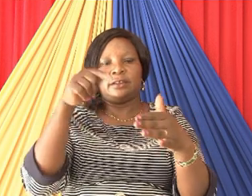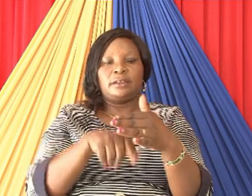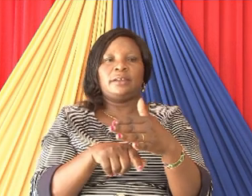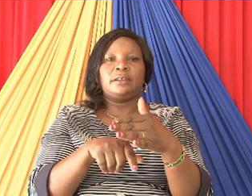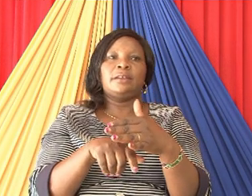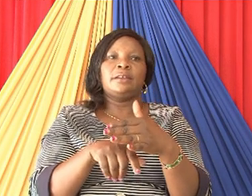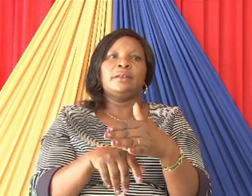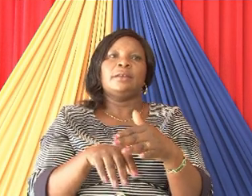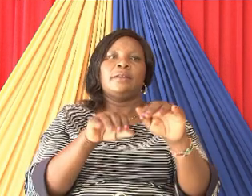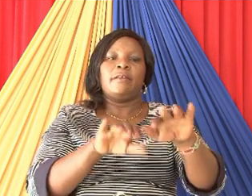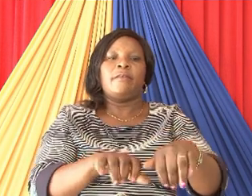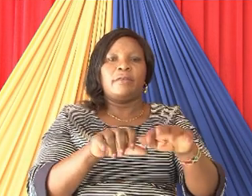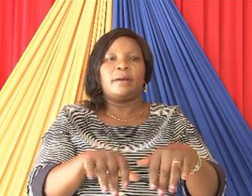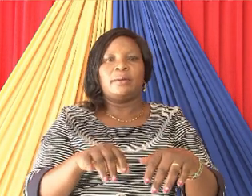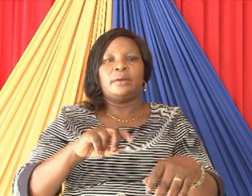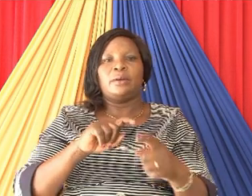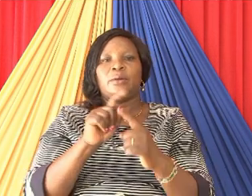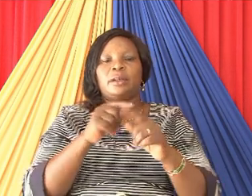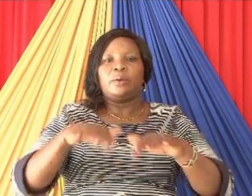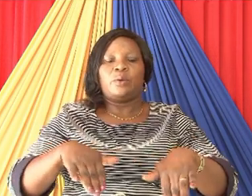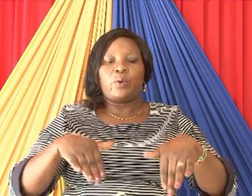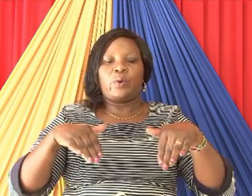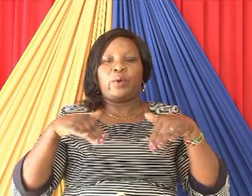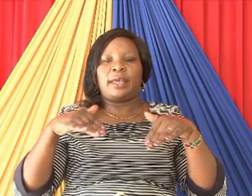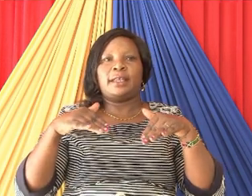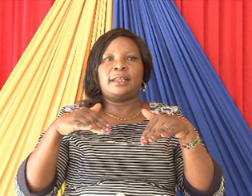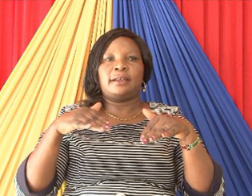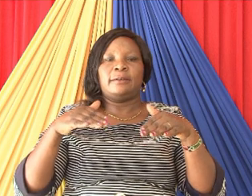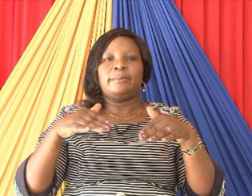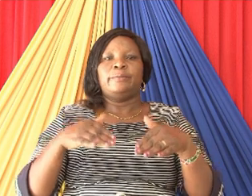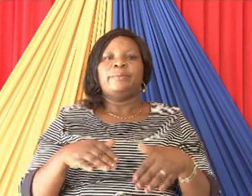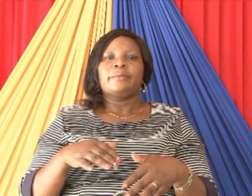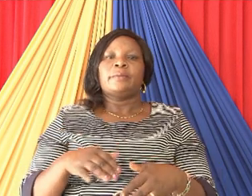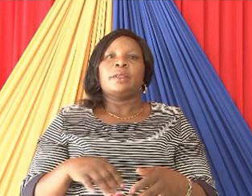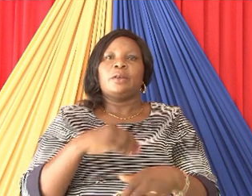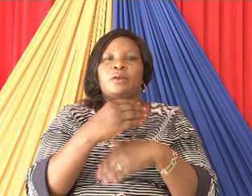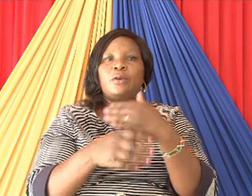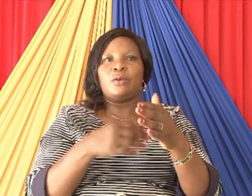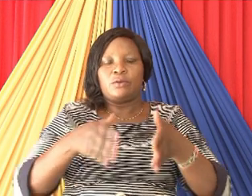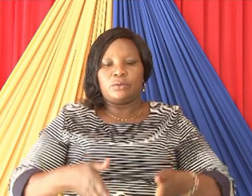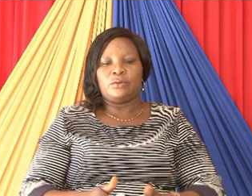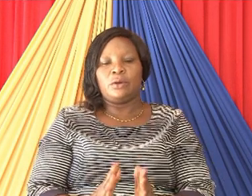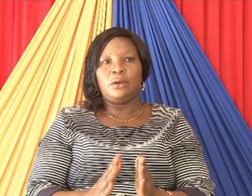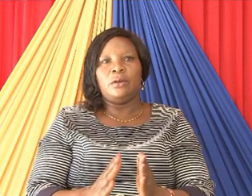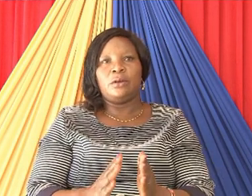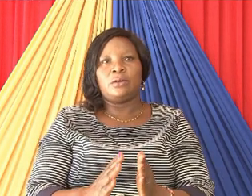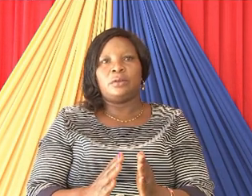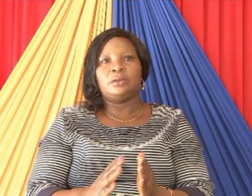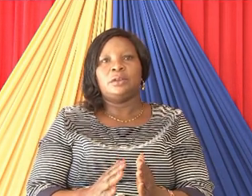alipogojea mavuno yake, mizabibu yake, maandiko yanasema imezaa ama ilizaa mizabibu ya